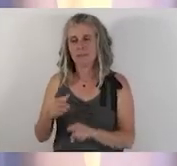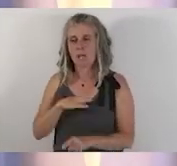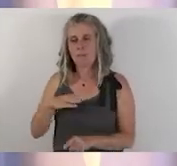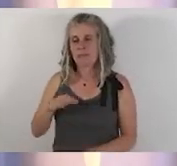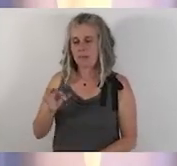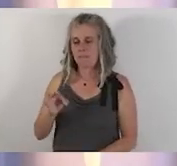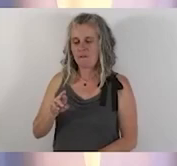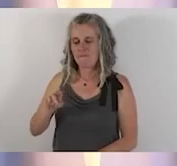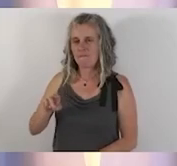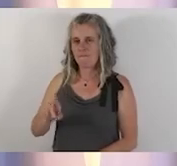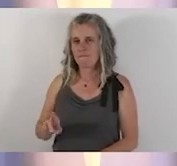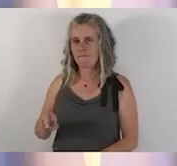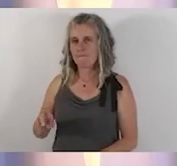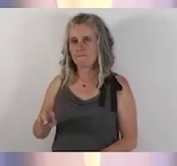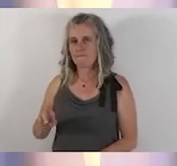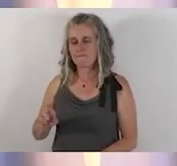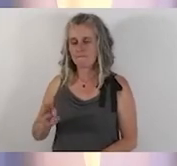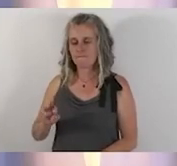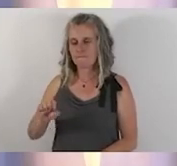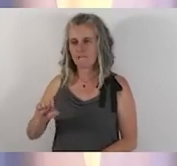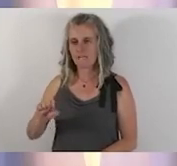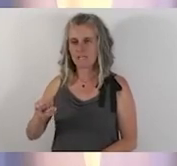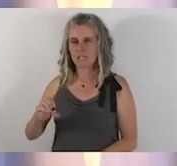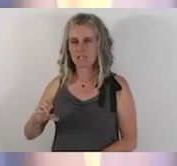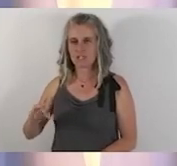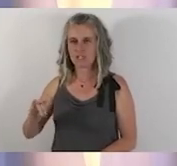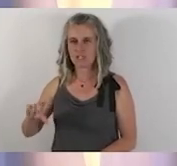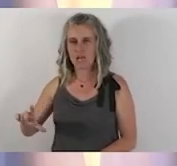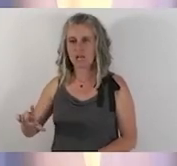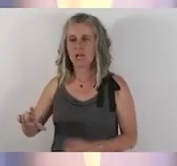ferai avancer les rapports 28, 29 et 30 pour qu'elle